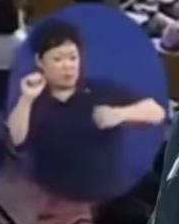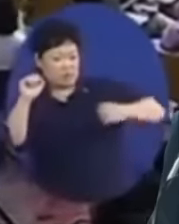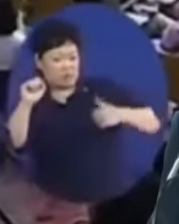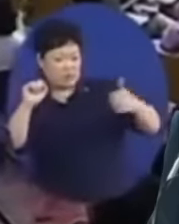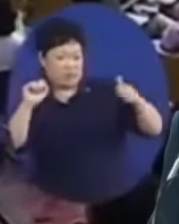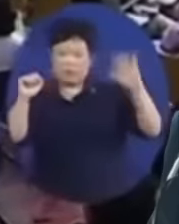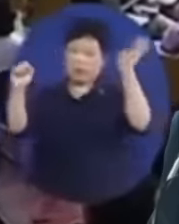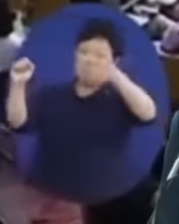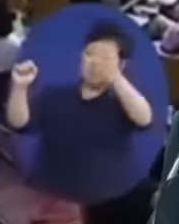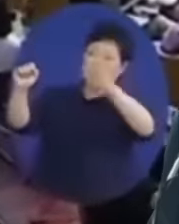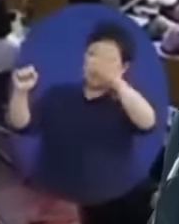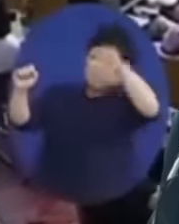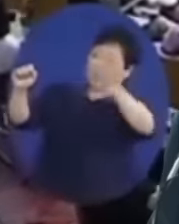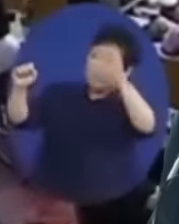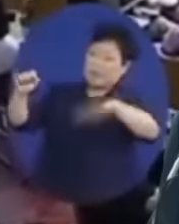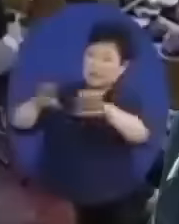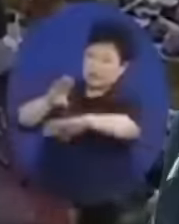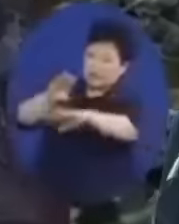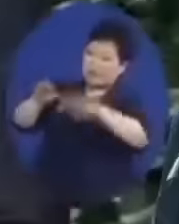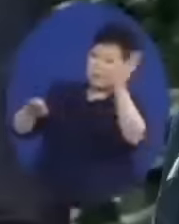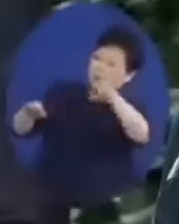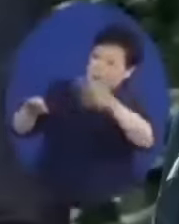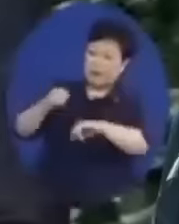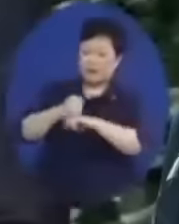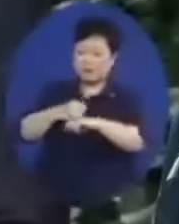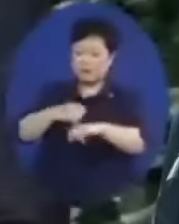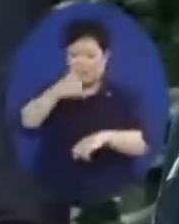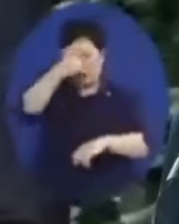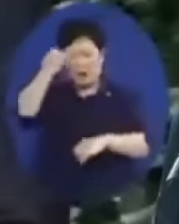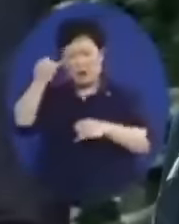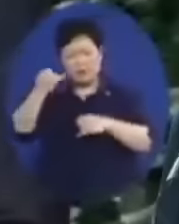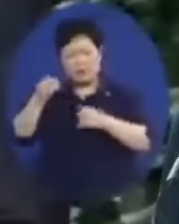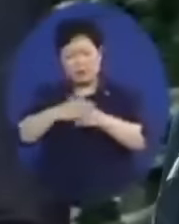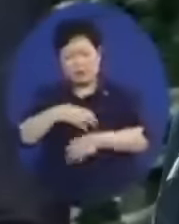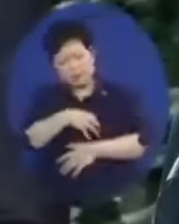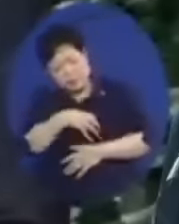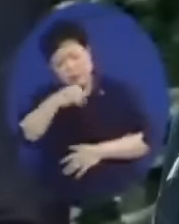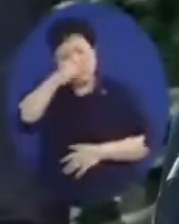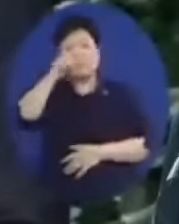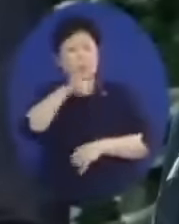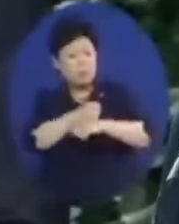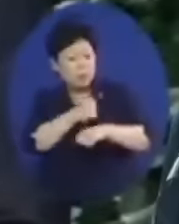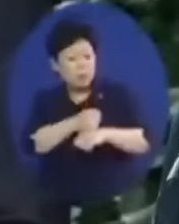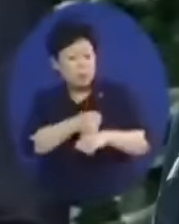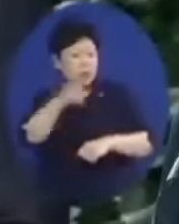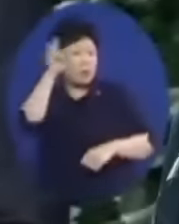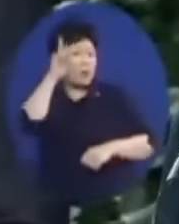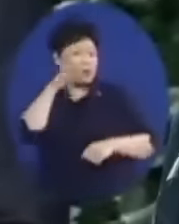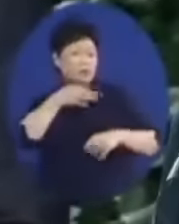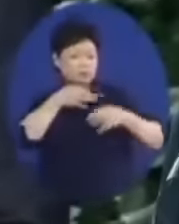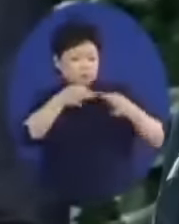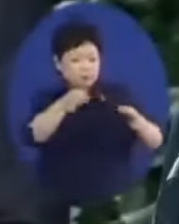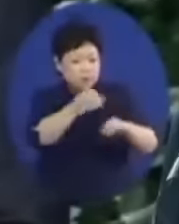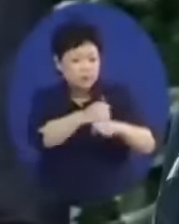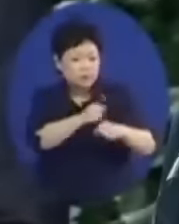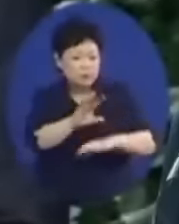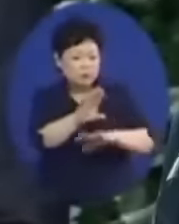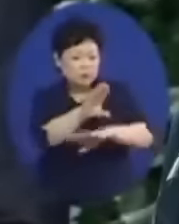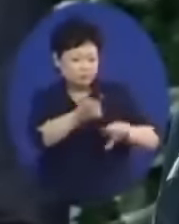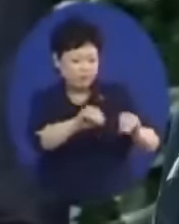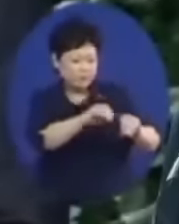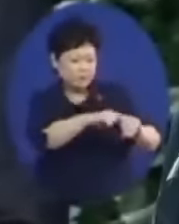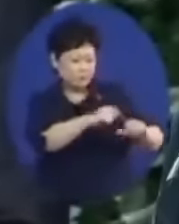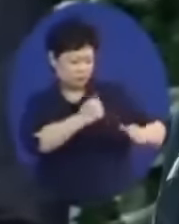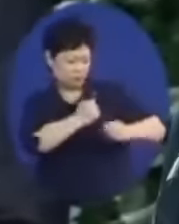상심해서 그냥 지나가려다가 무언가 태워달라 태워드려야 그런 음성이 들린 것 같아서 차를 중지시켜서 군인을